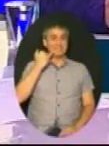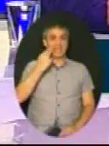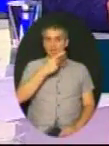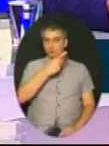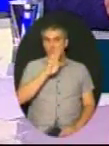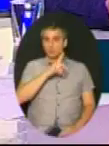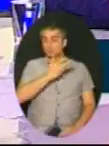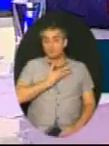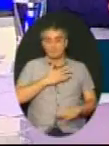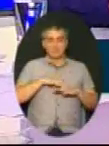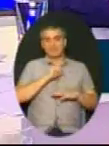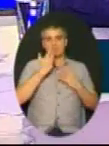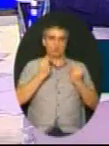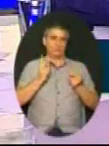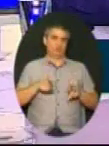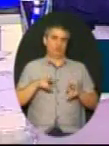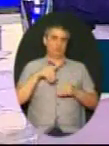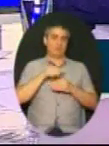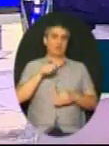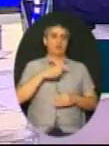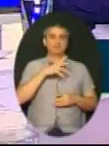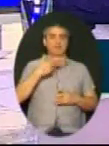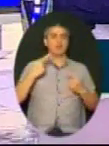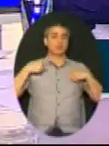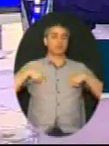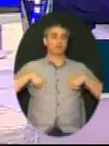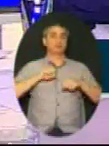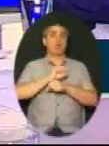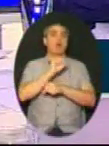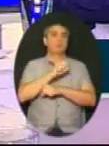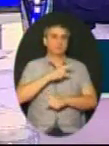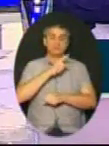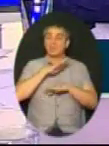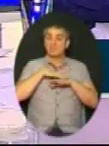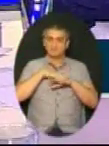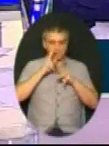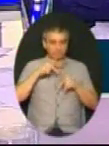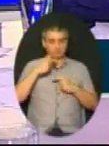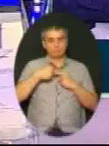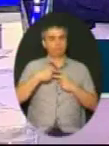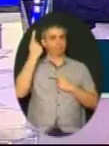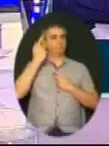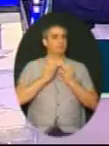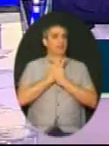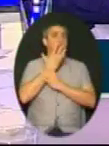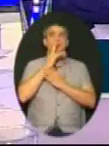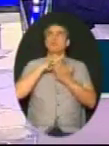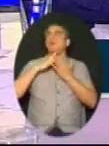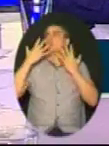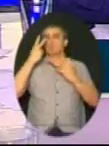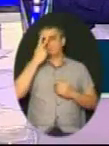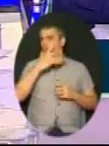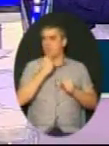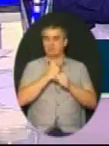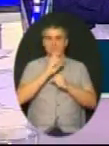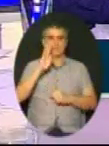את התפקיד הכי טוב שיש בכנסת ישראל, להיות יושב ראש האופוזיציה. זה תפקיד שאפשר ממנו לצמוח למקומות אדירים. תראו מה